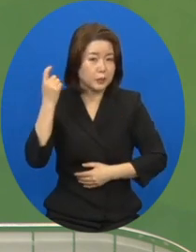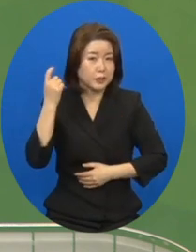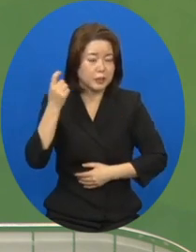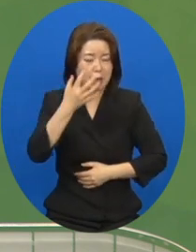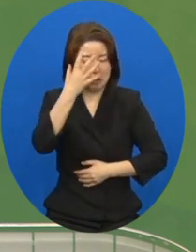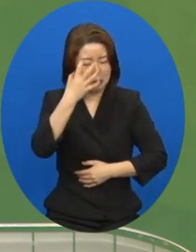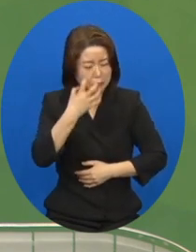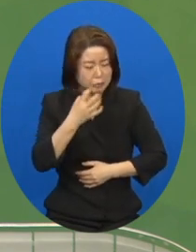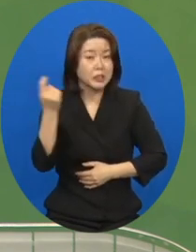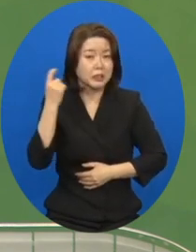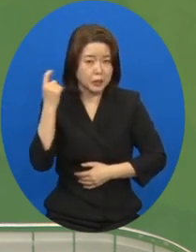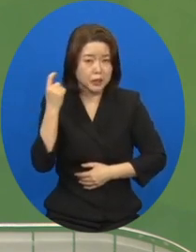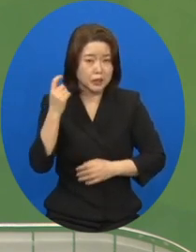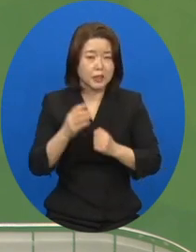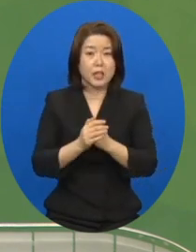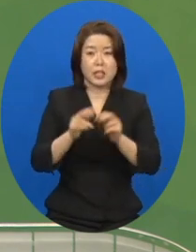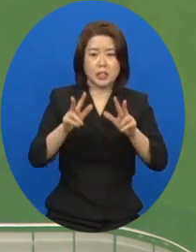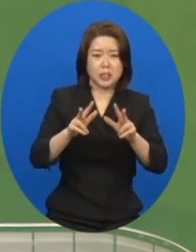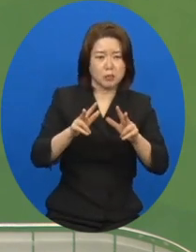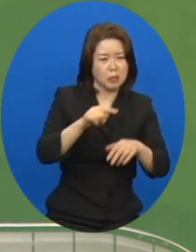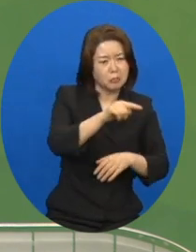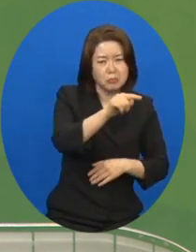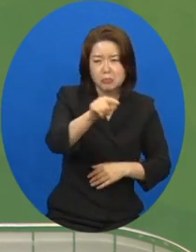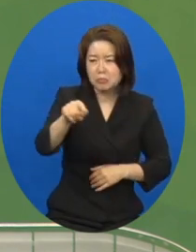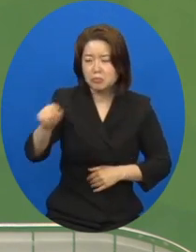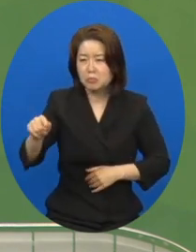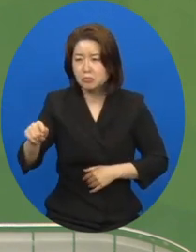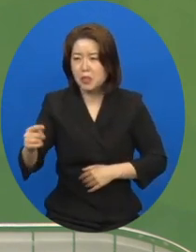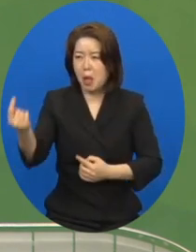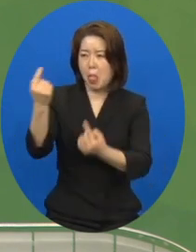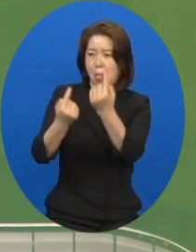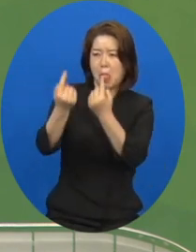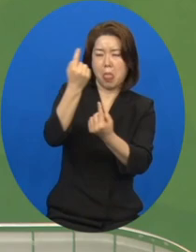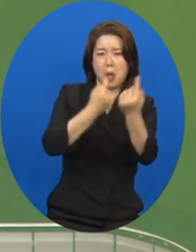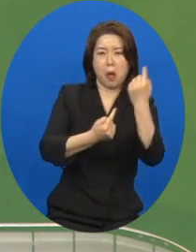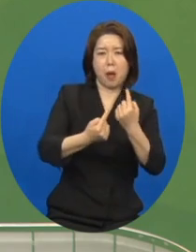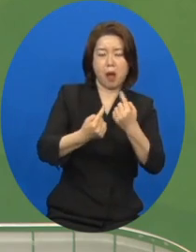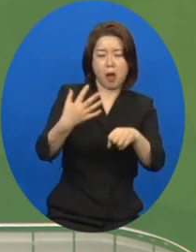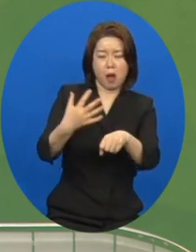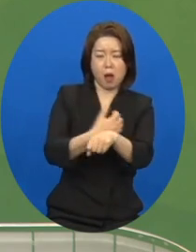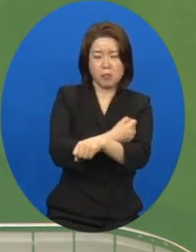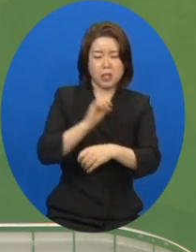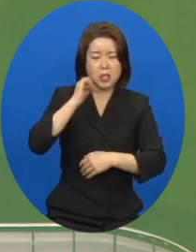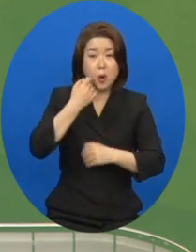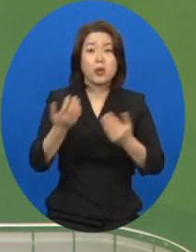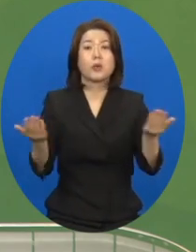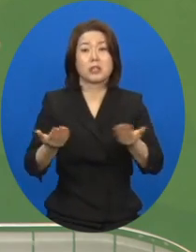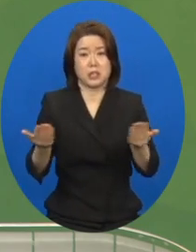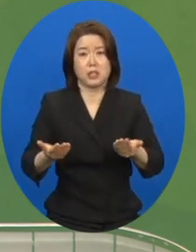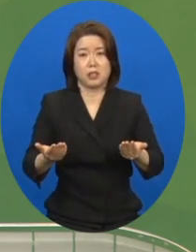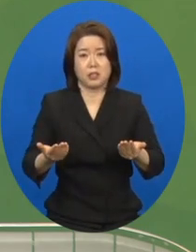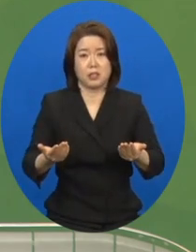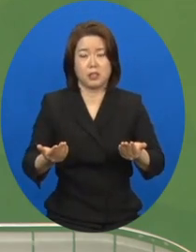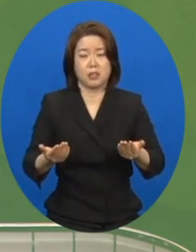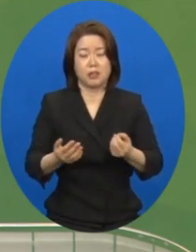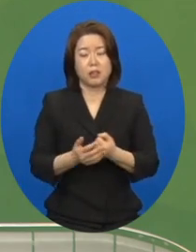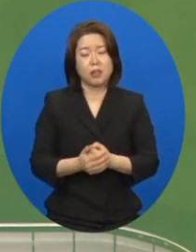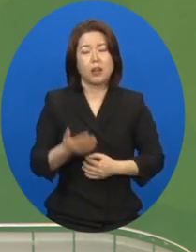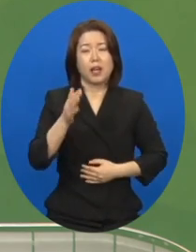소식들, 지금도 이런저런 모양으로 계속 닥쳐오는 엄청나게 어려운 일들. 근데